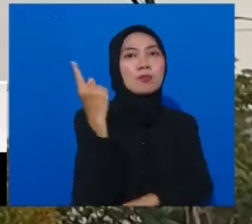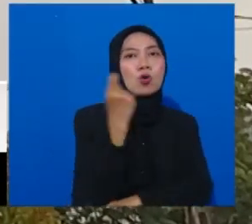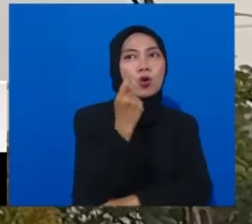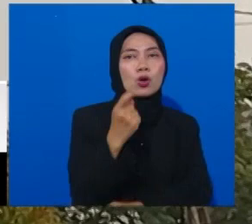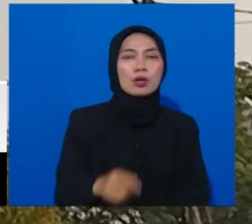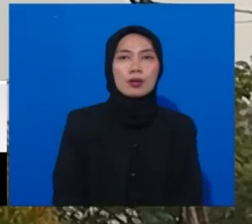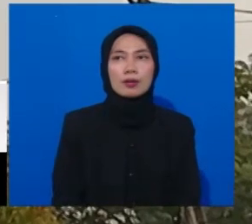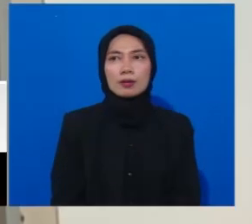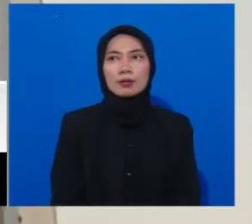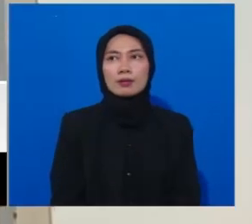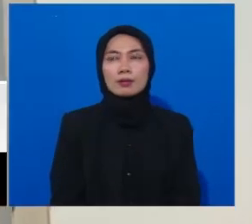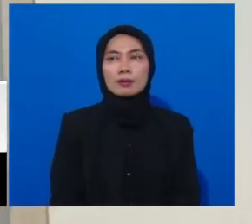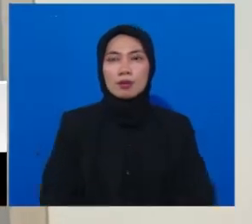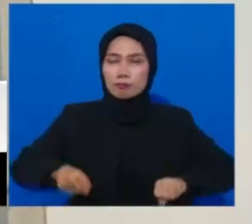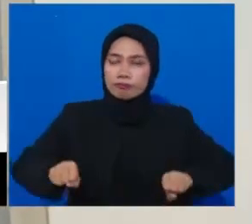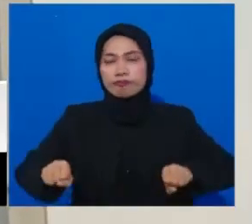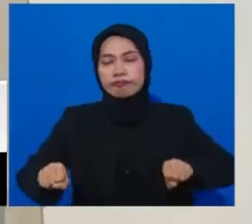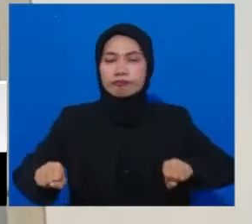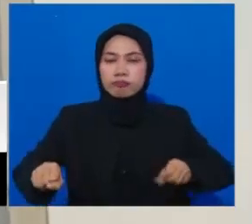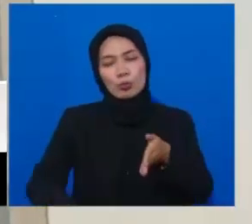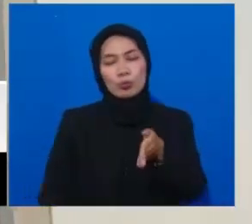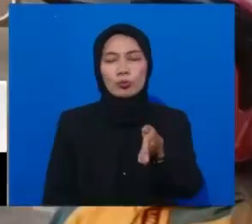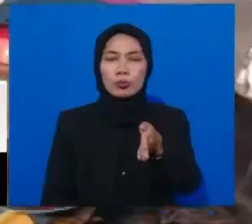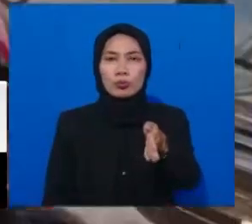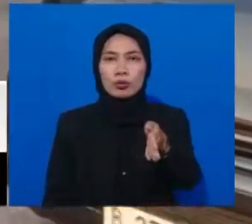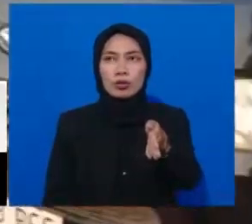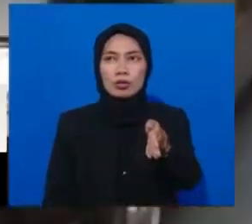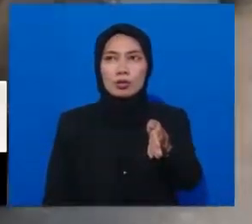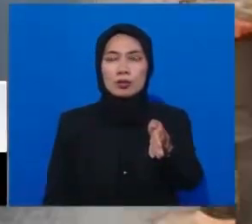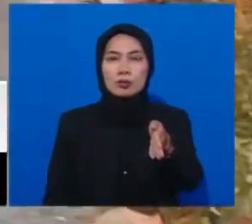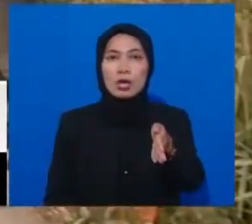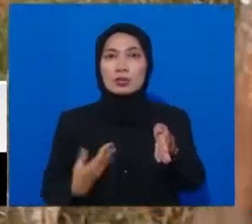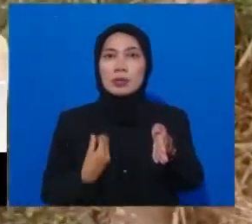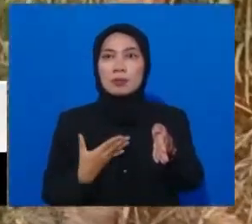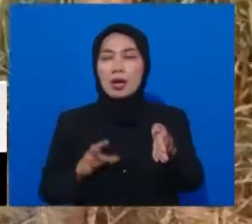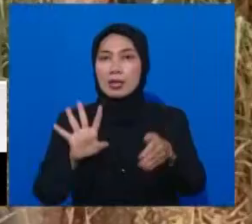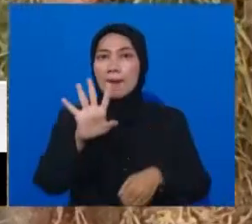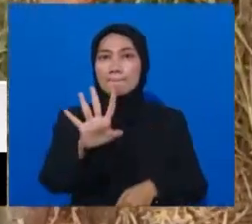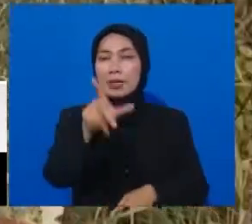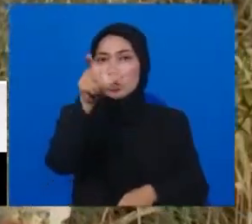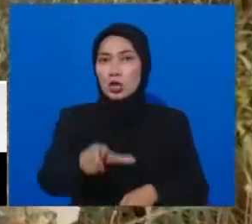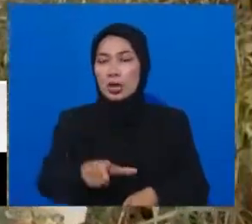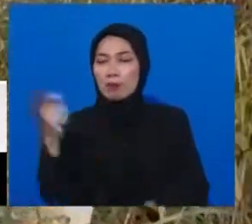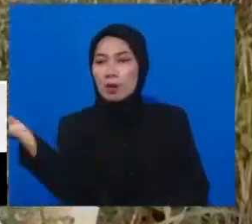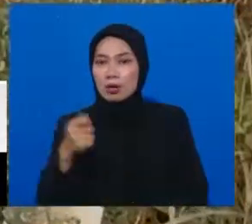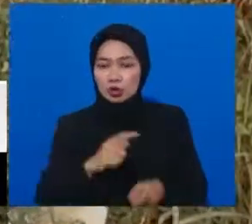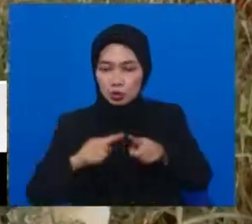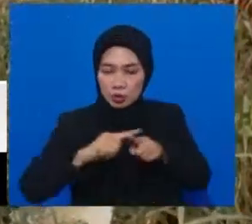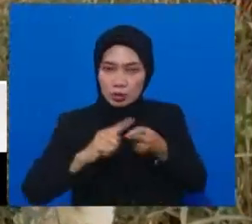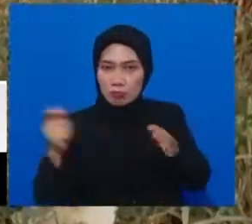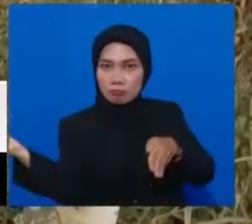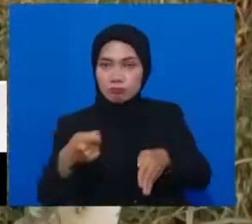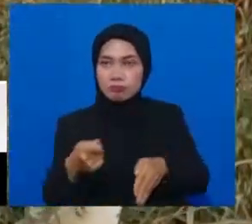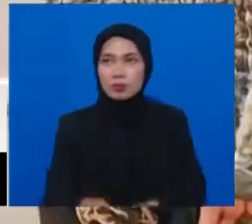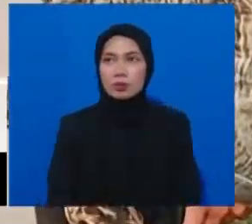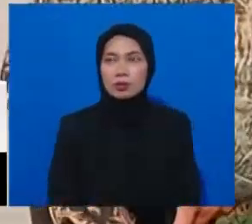Bogor. Namun, di tengah perjalanan, di Jalan Parpostel, ia diadang oleh 4 orang bersenjata tajam.